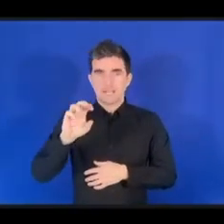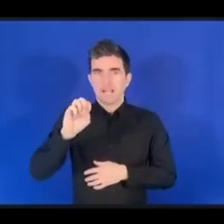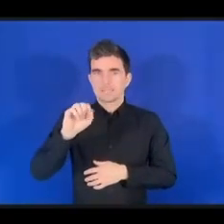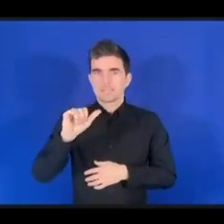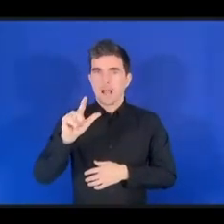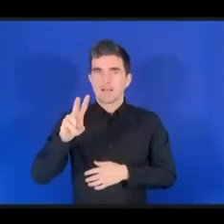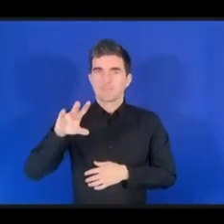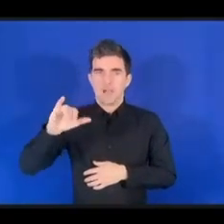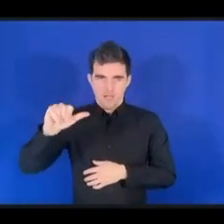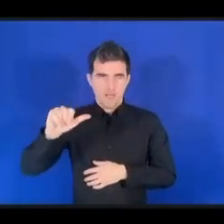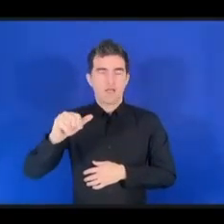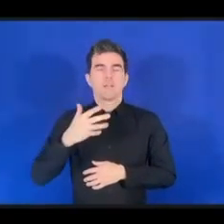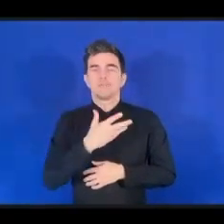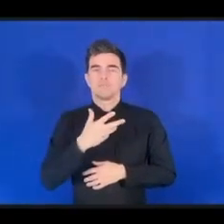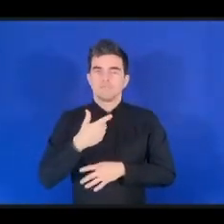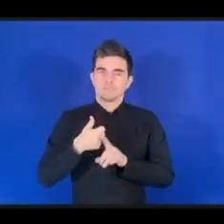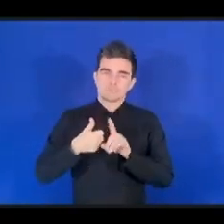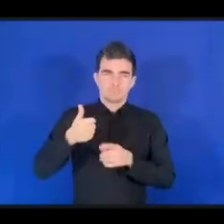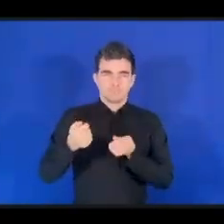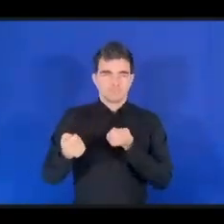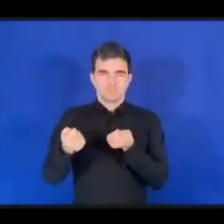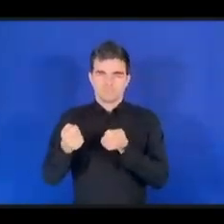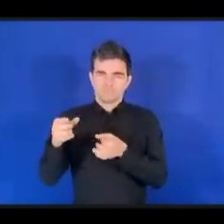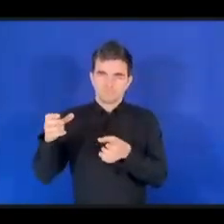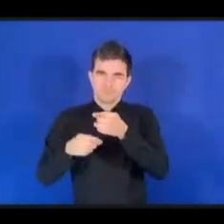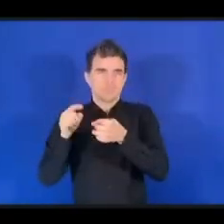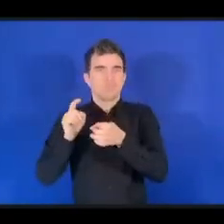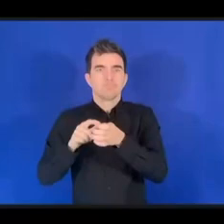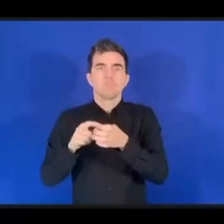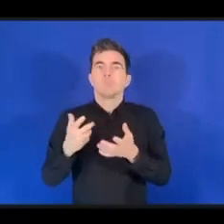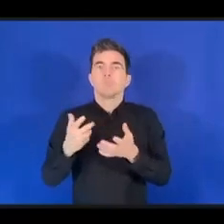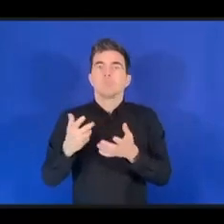AP NIC 基金会的